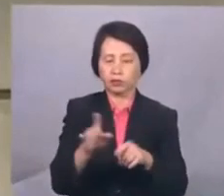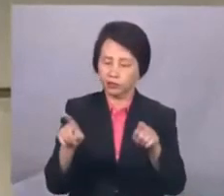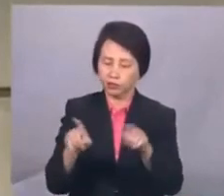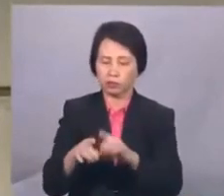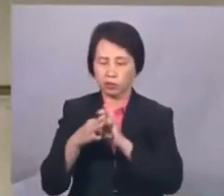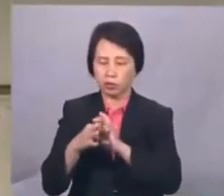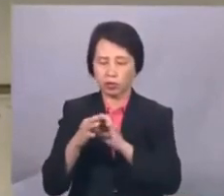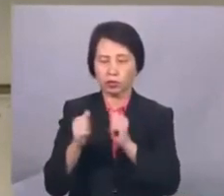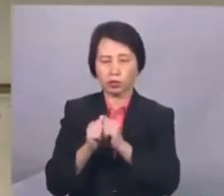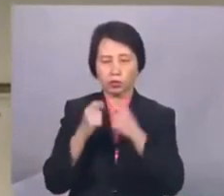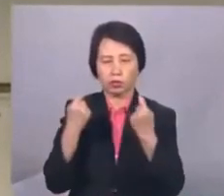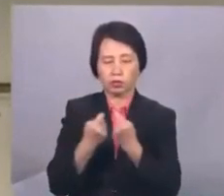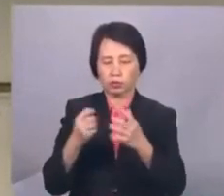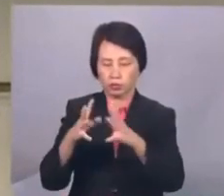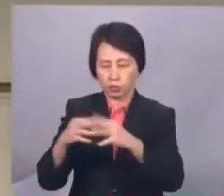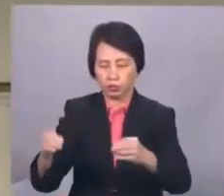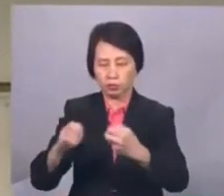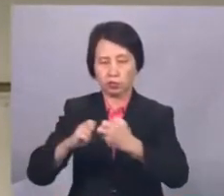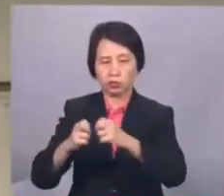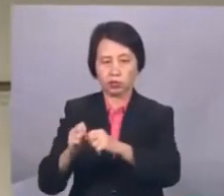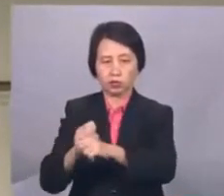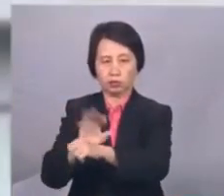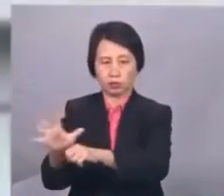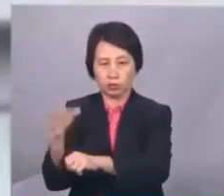tim untuk menangani